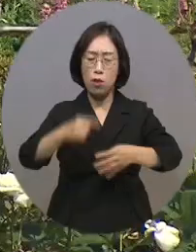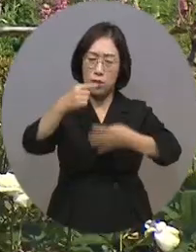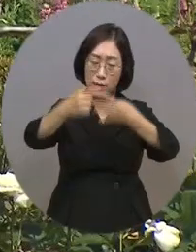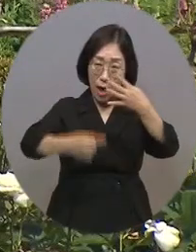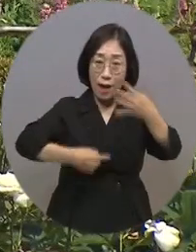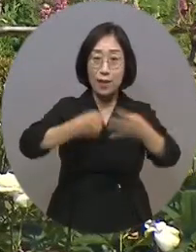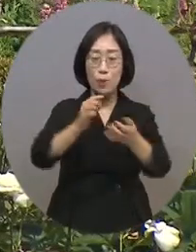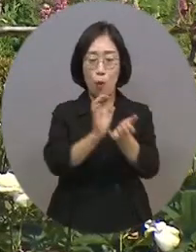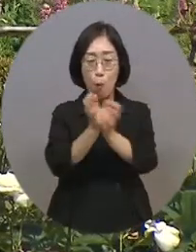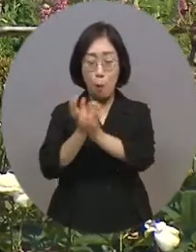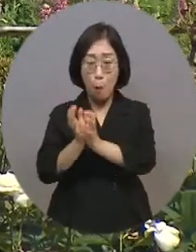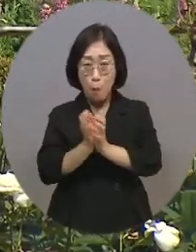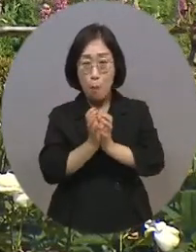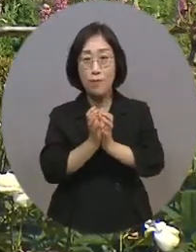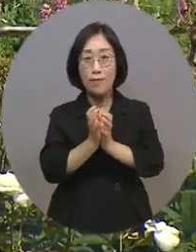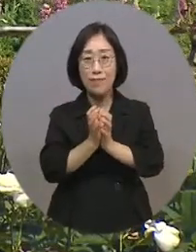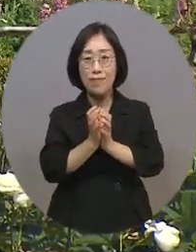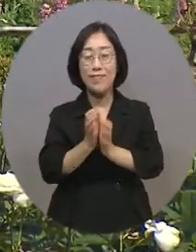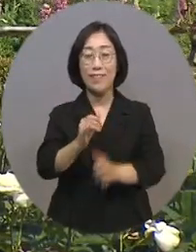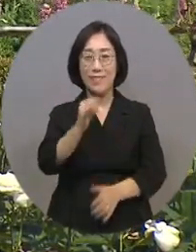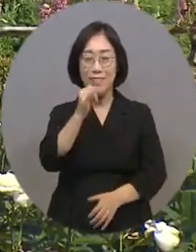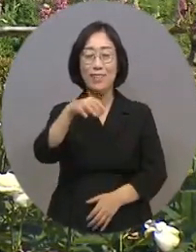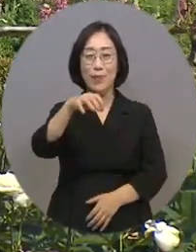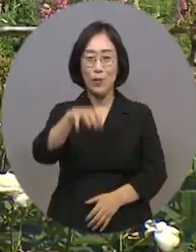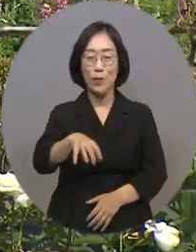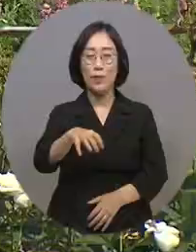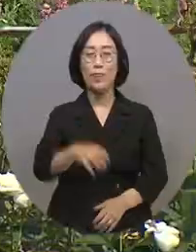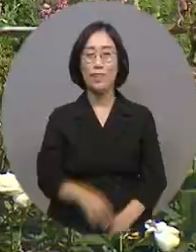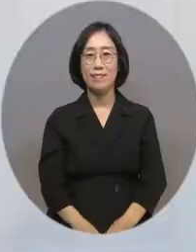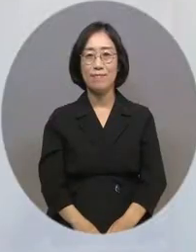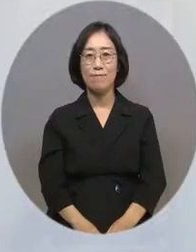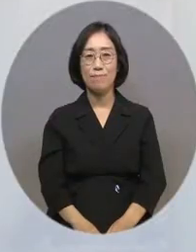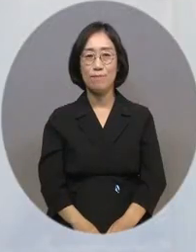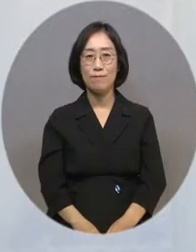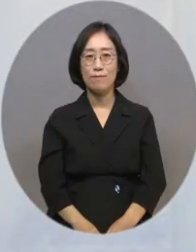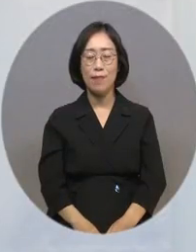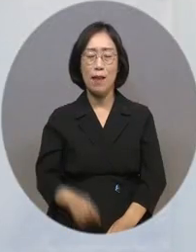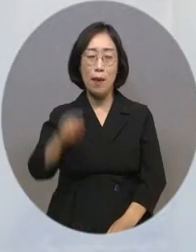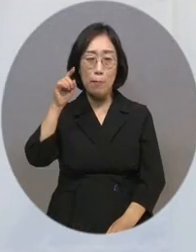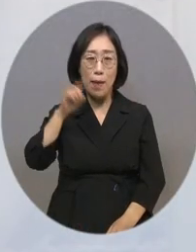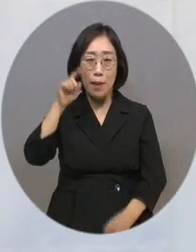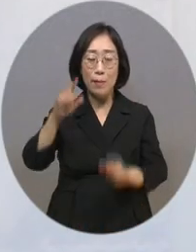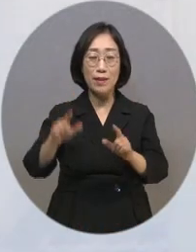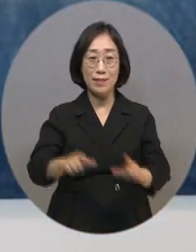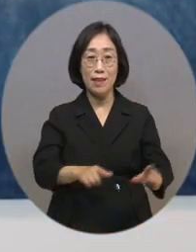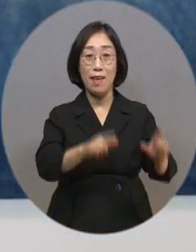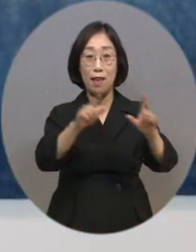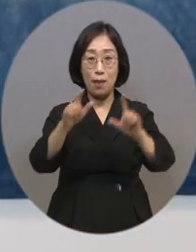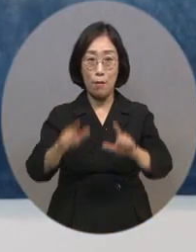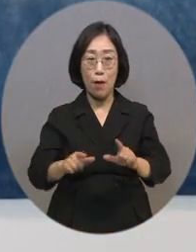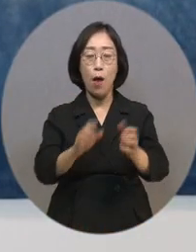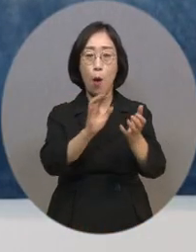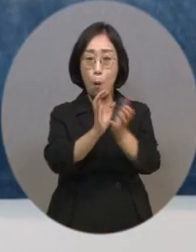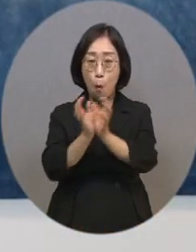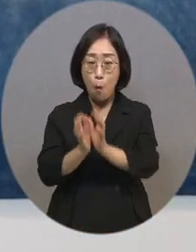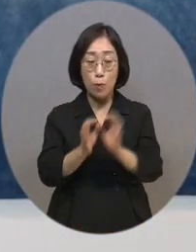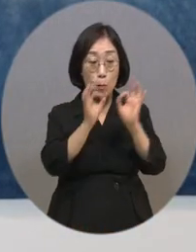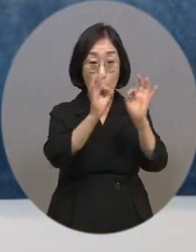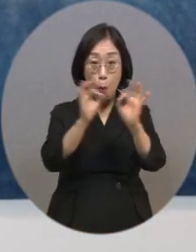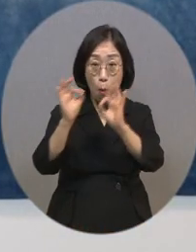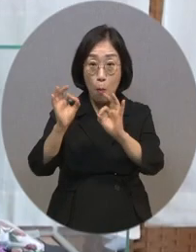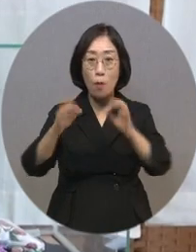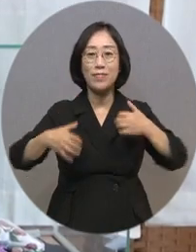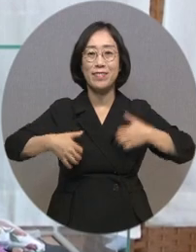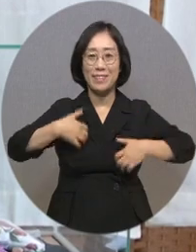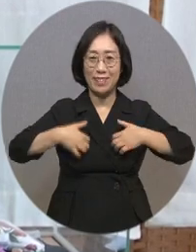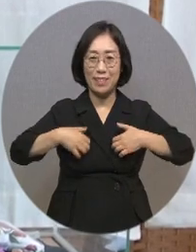가득 찬 국가정원을 보유한 도시인 만큼 일상에서 날마다 꽃을 즐기며 그로